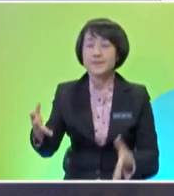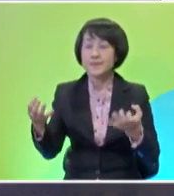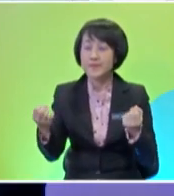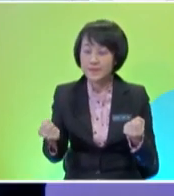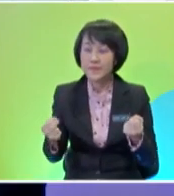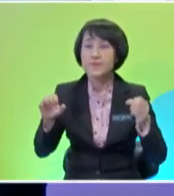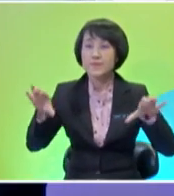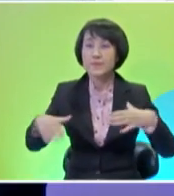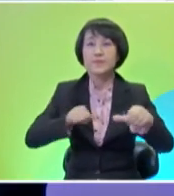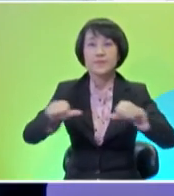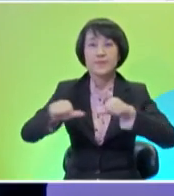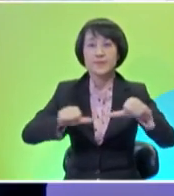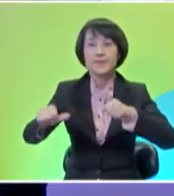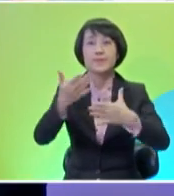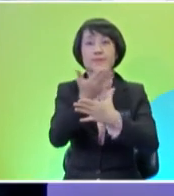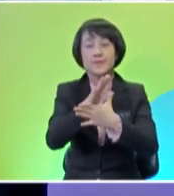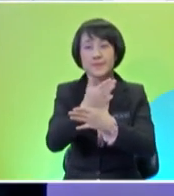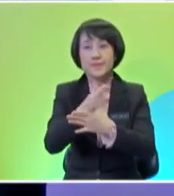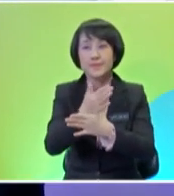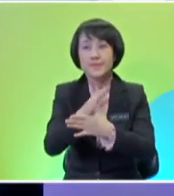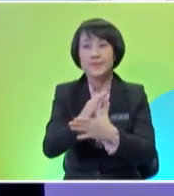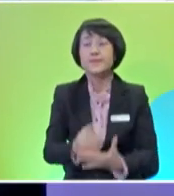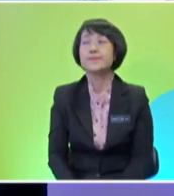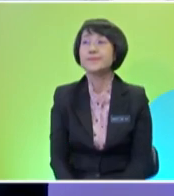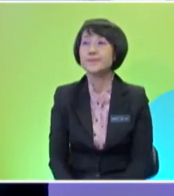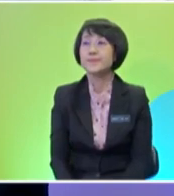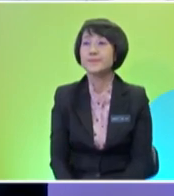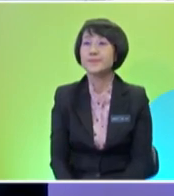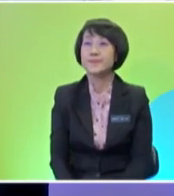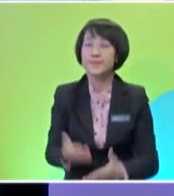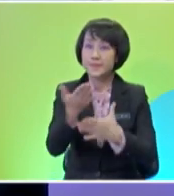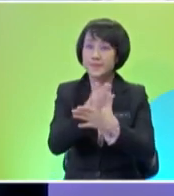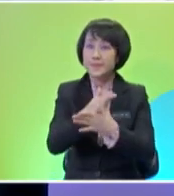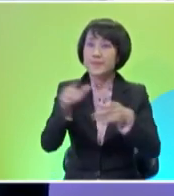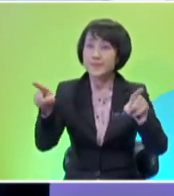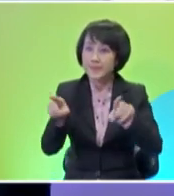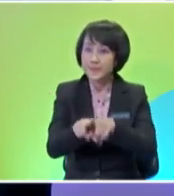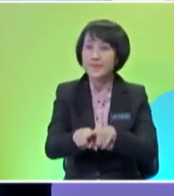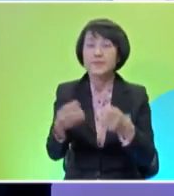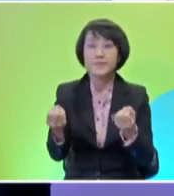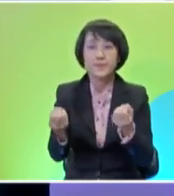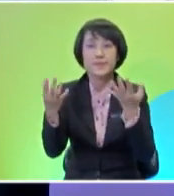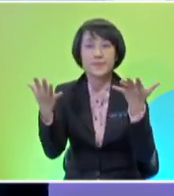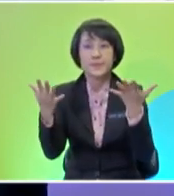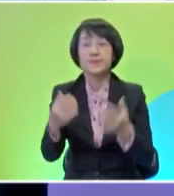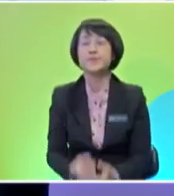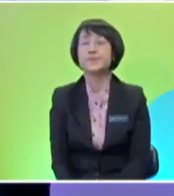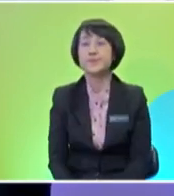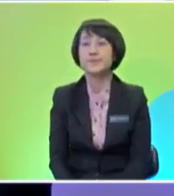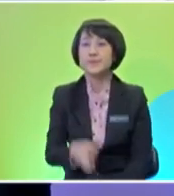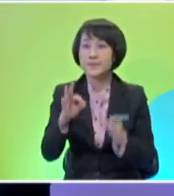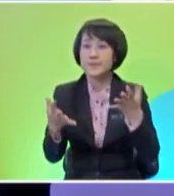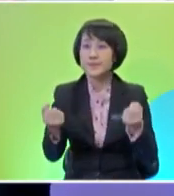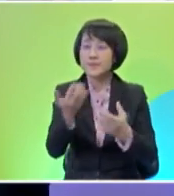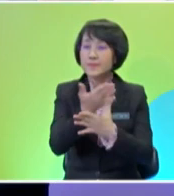Witir bagi Oke bagi konsepnya adalah pembagian sama banyak maksudnya sekiranya kita enggak membahagiakan sesuatu